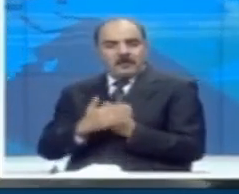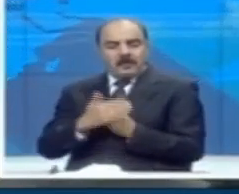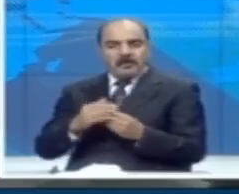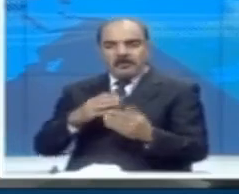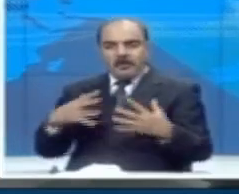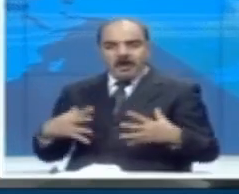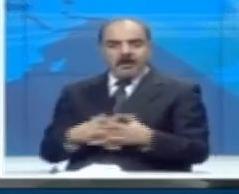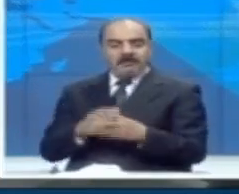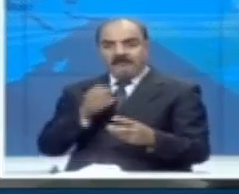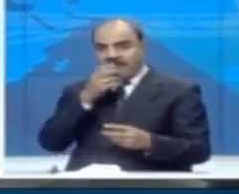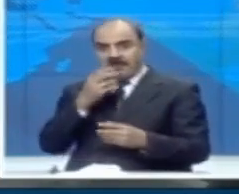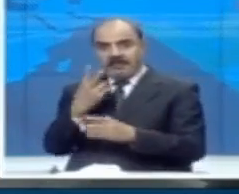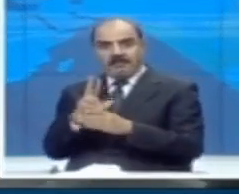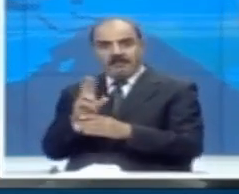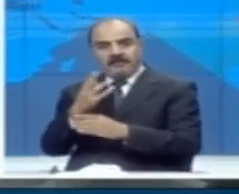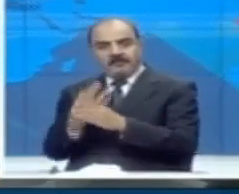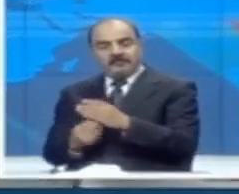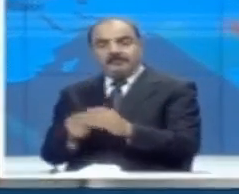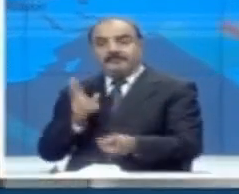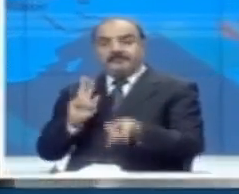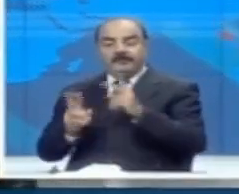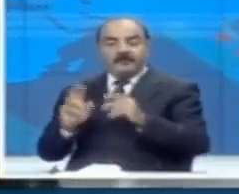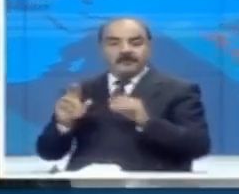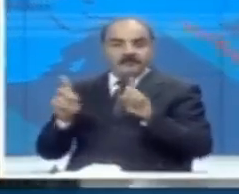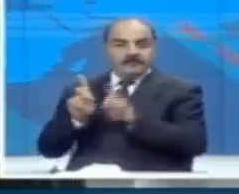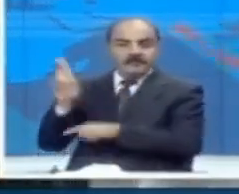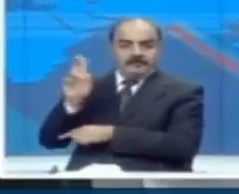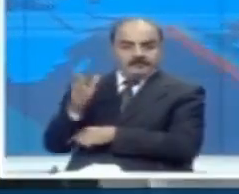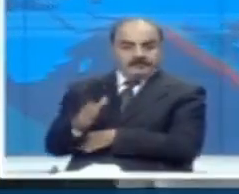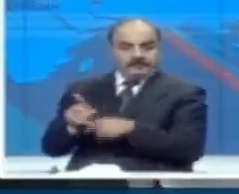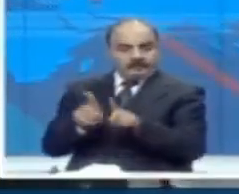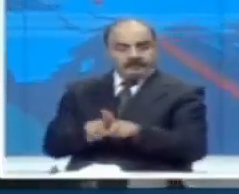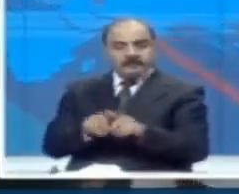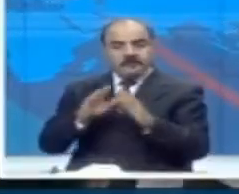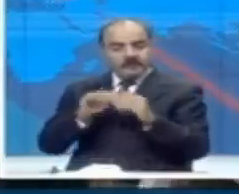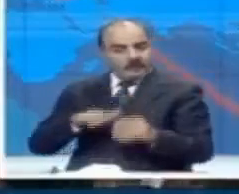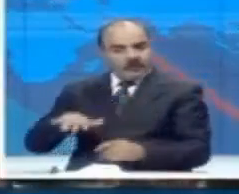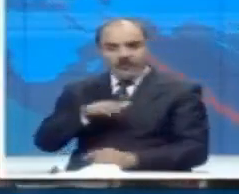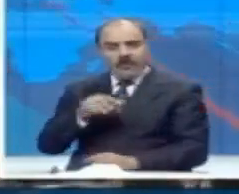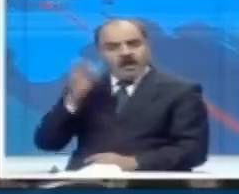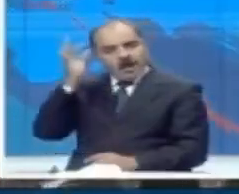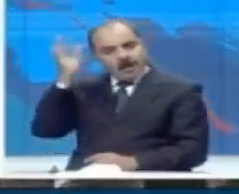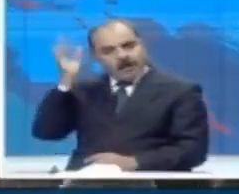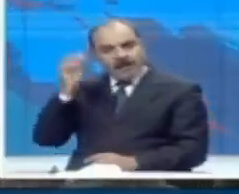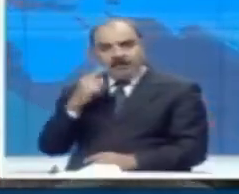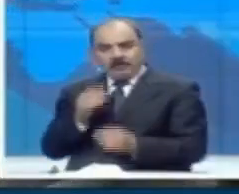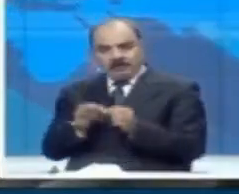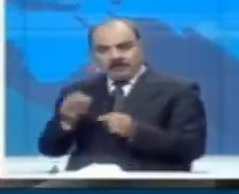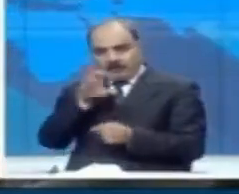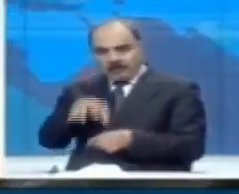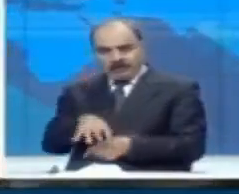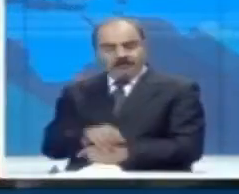وترانيم عيد الميلاد المجيد لتحتفل الكنيسة الأرثوذكسية السريانية بغمرة بعيد الميلاد